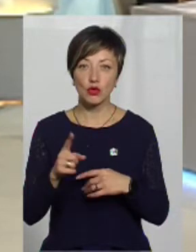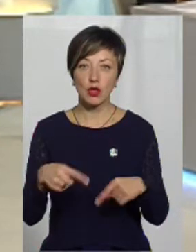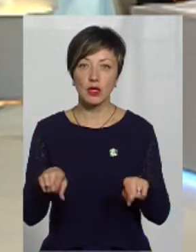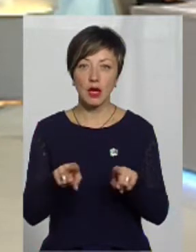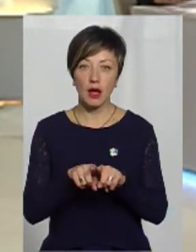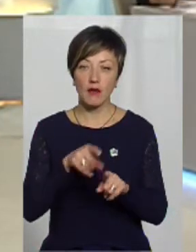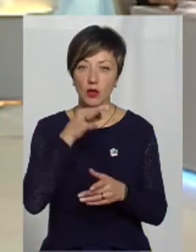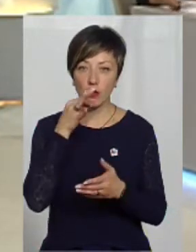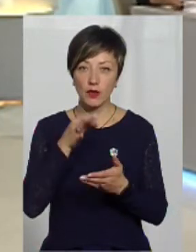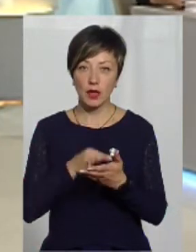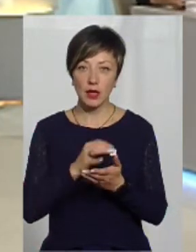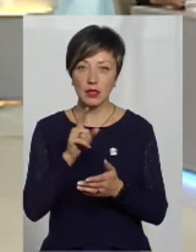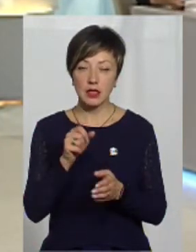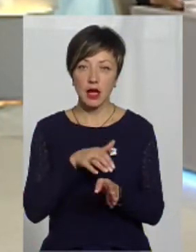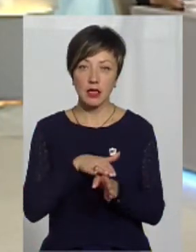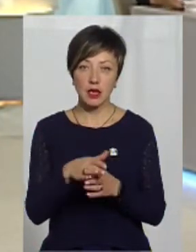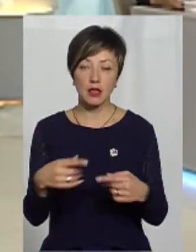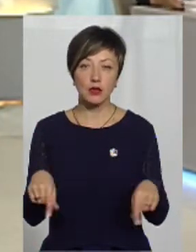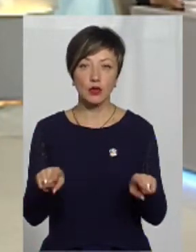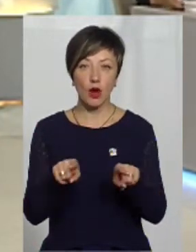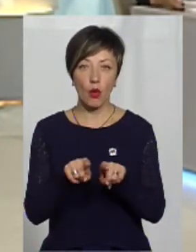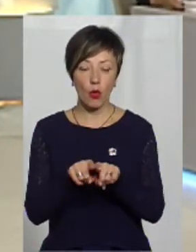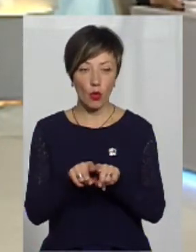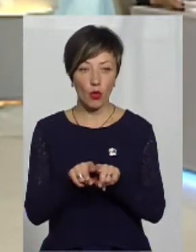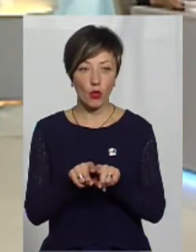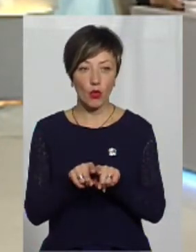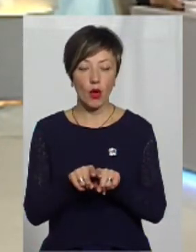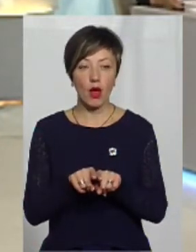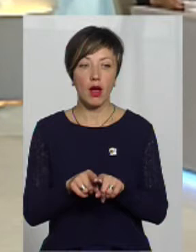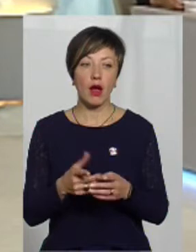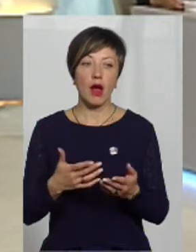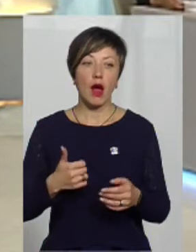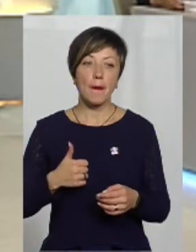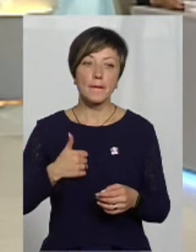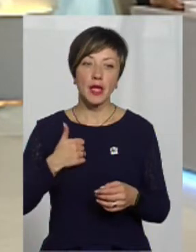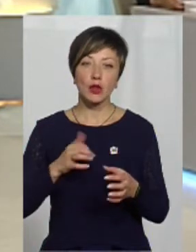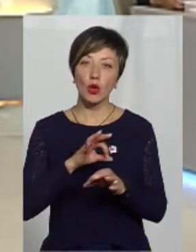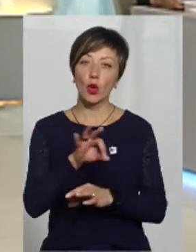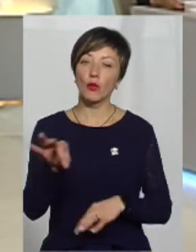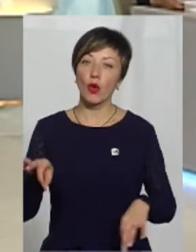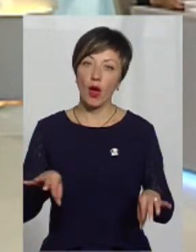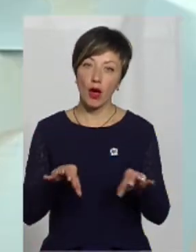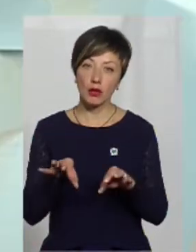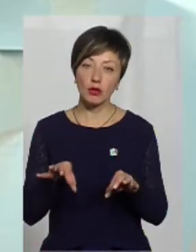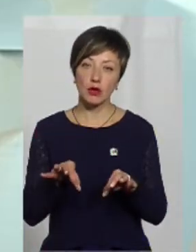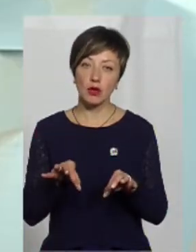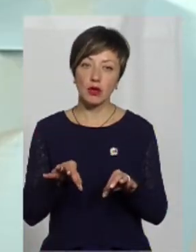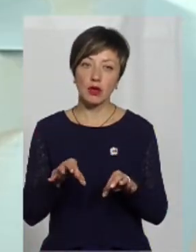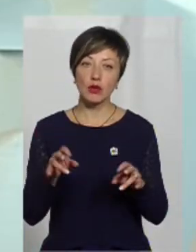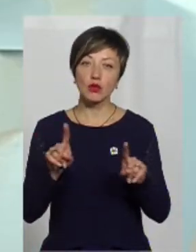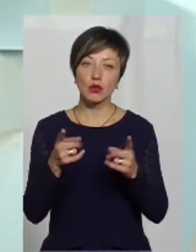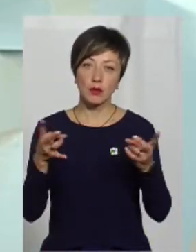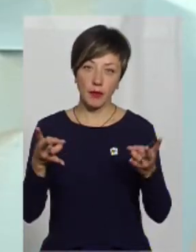таке відповідальність за реалізацію такого, як ми бачимо, амбітного проєкту і проєкту, який дуже